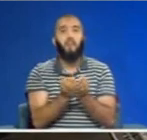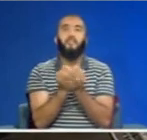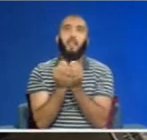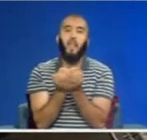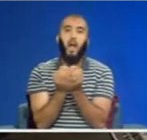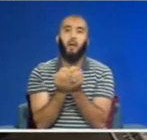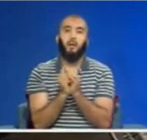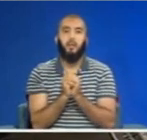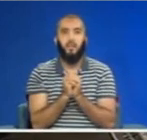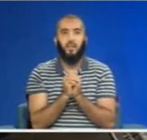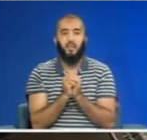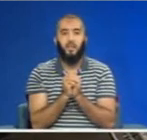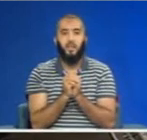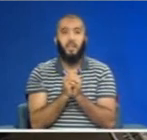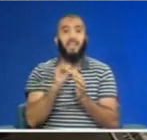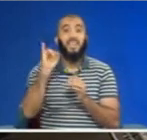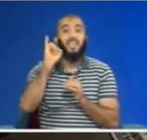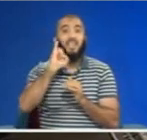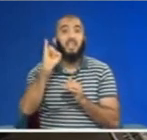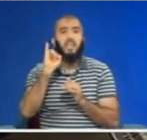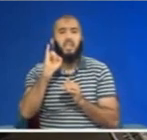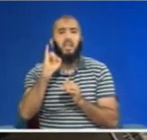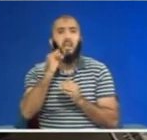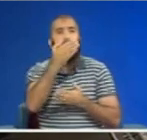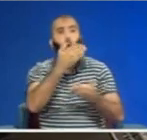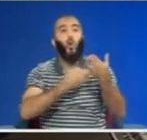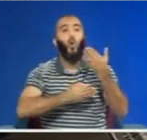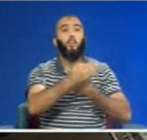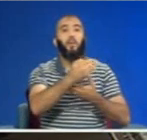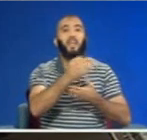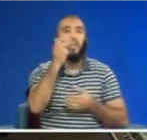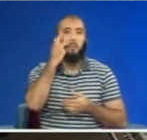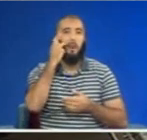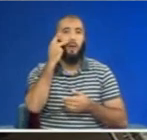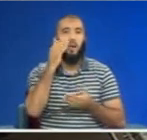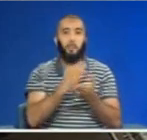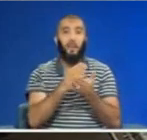تاعي واضح، يعني شكون أول هو اللي قريب ليها باش يكون